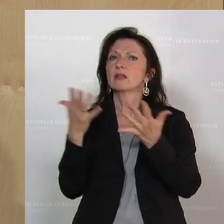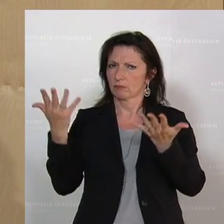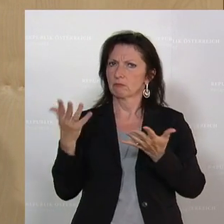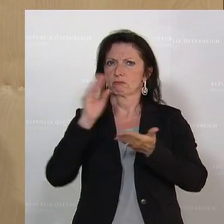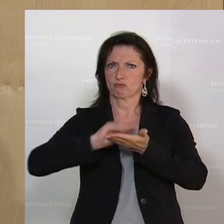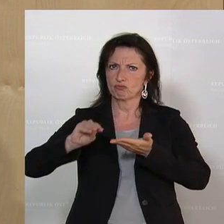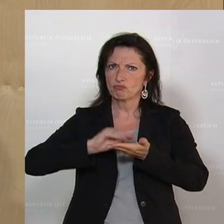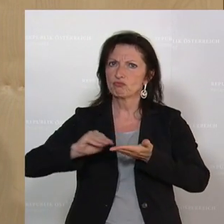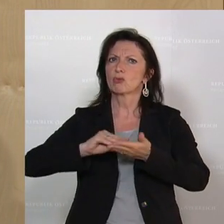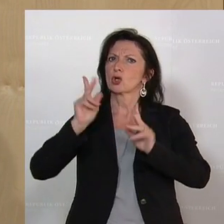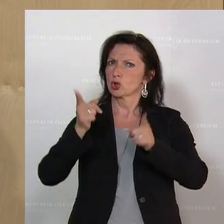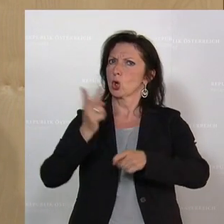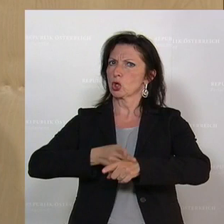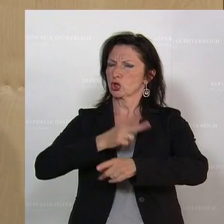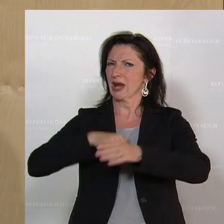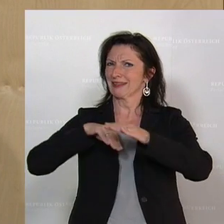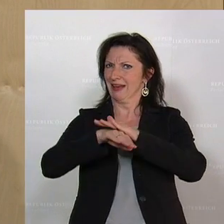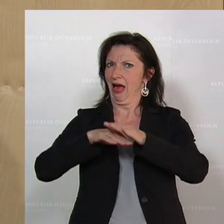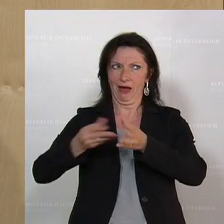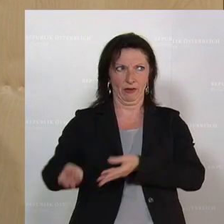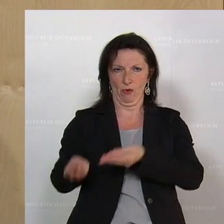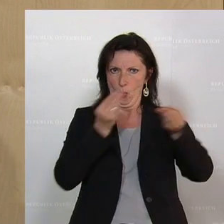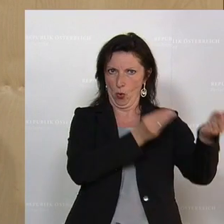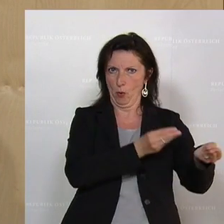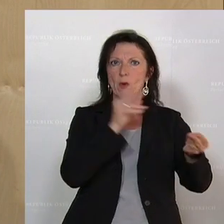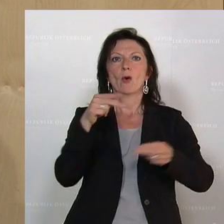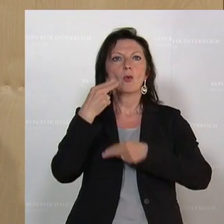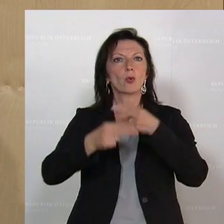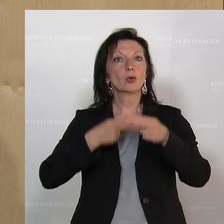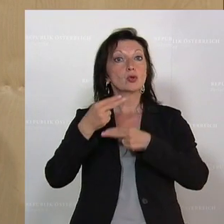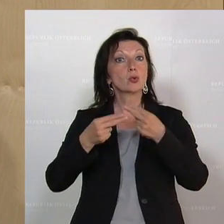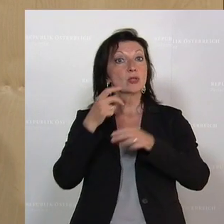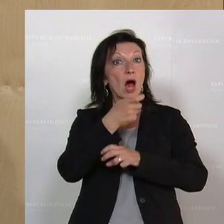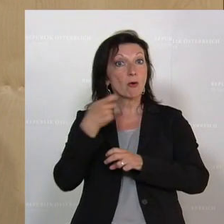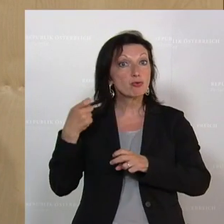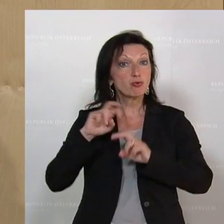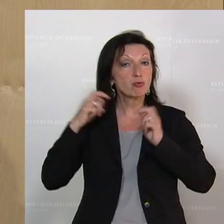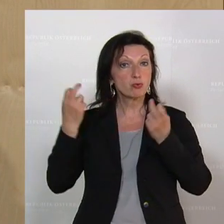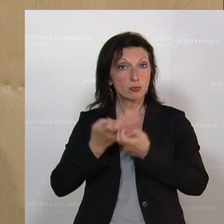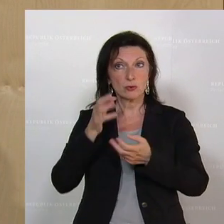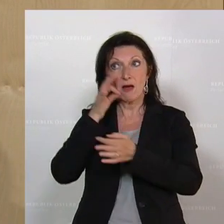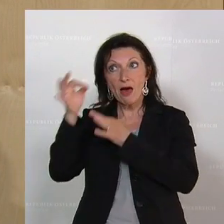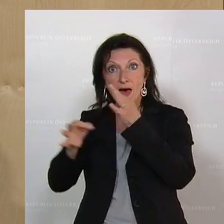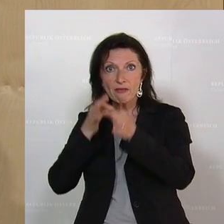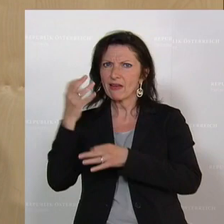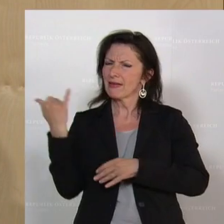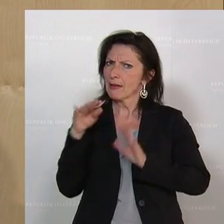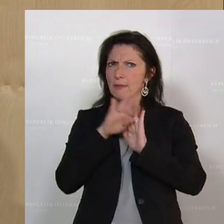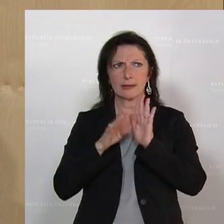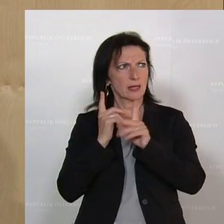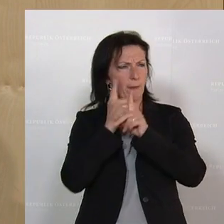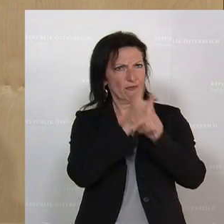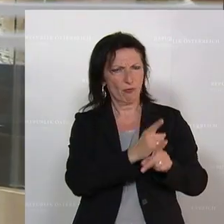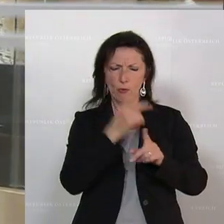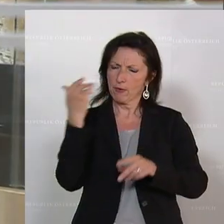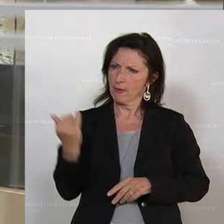zur Aufbewahrung übergeben. Den Anfragen des Untersuchungsausschusses wurde im Bundeskanzleramt immer im Rahmen der geltenden Gesetze und der